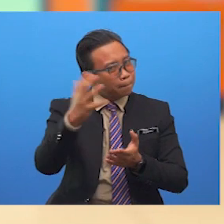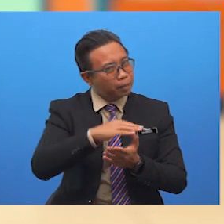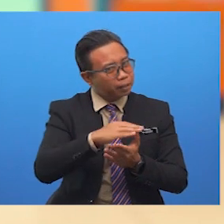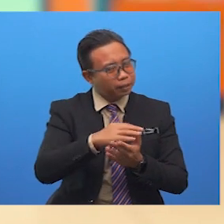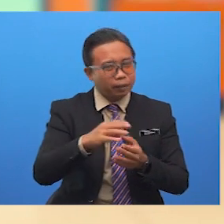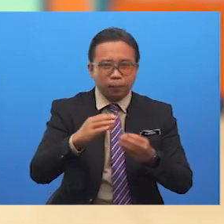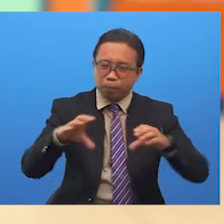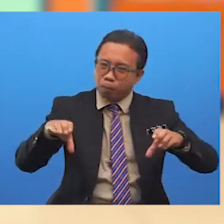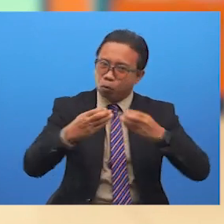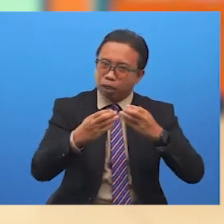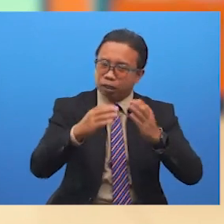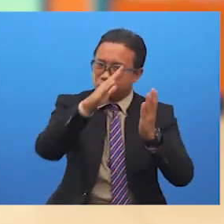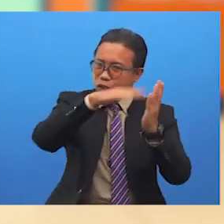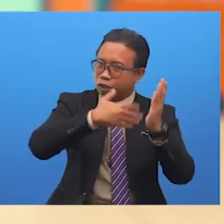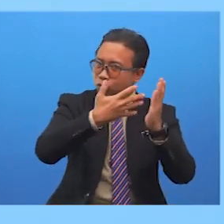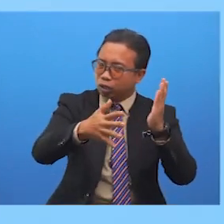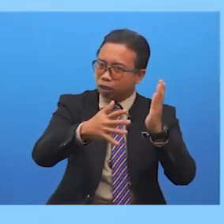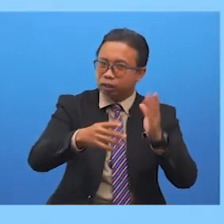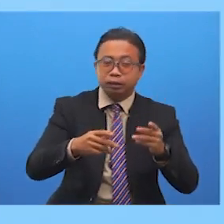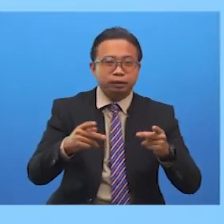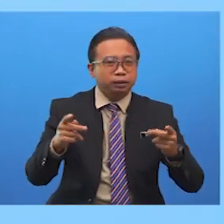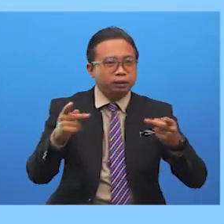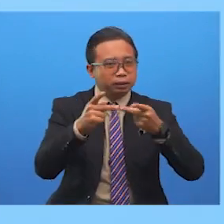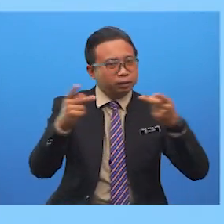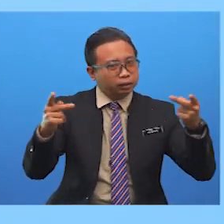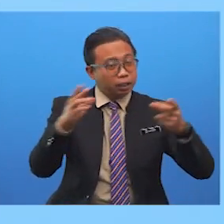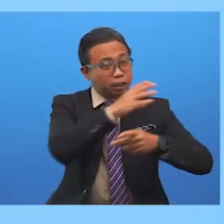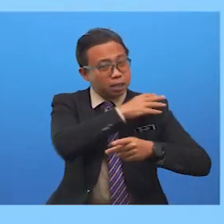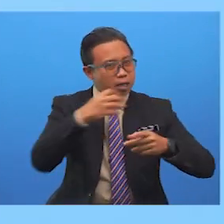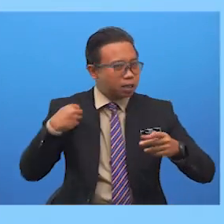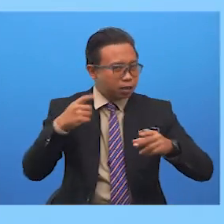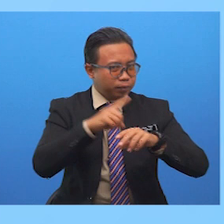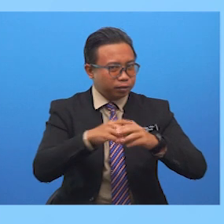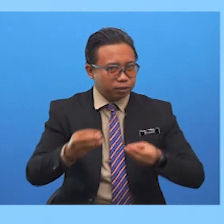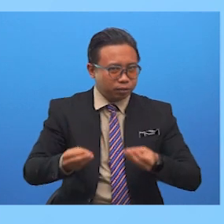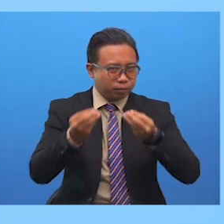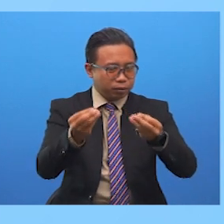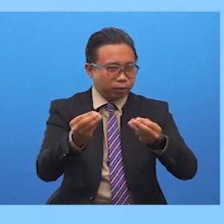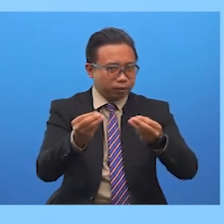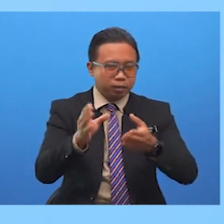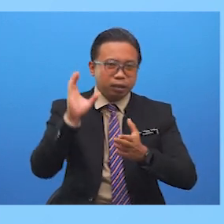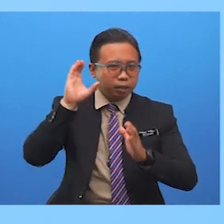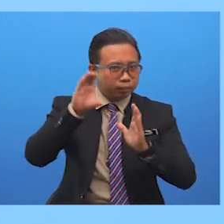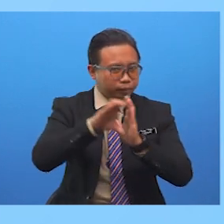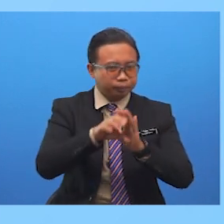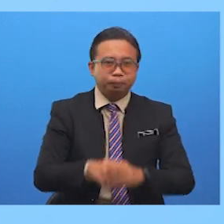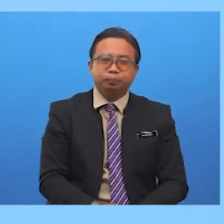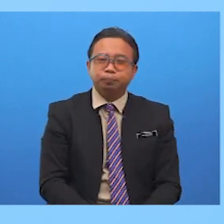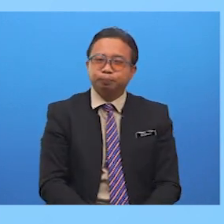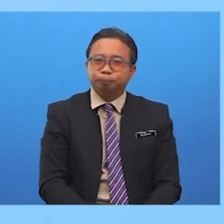Vina dahulu jadwal jarak dan masa seperti yang tertera di Paparan